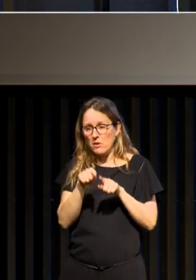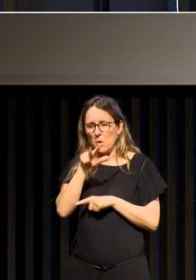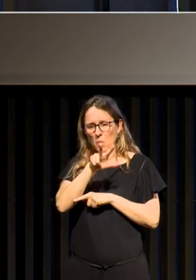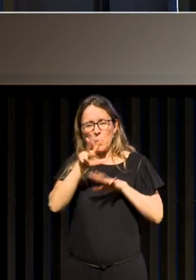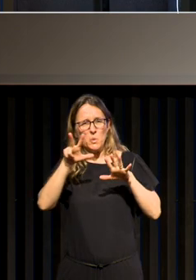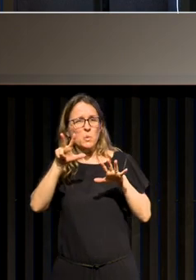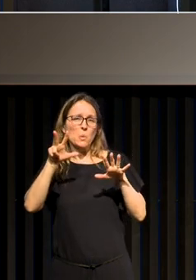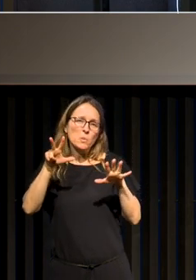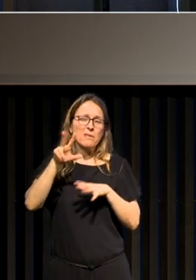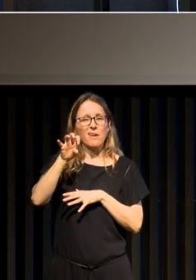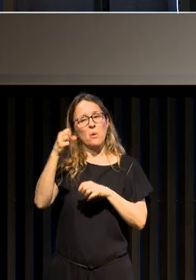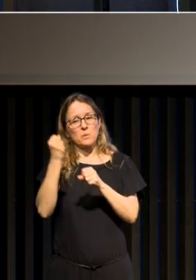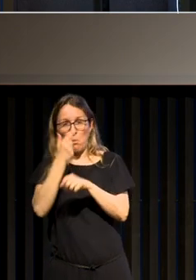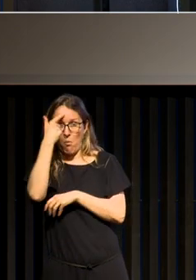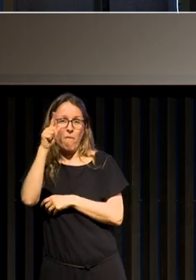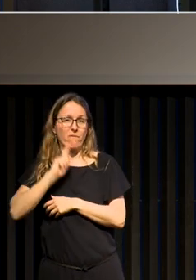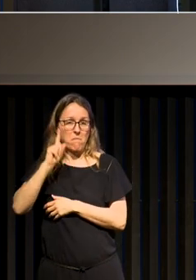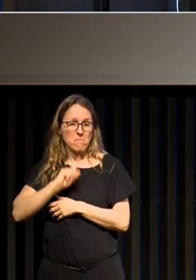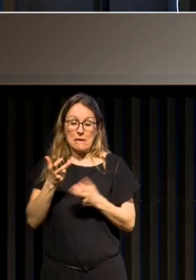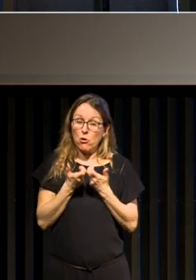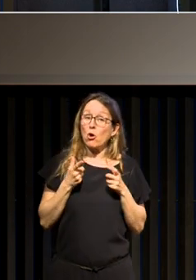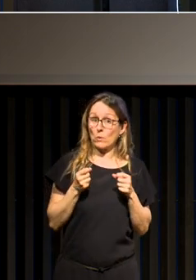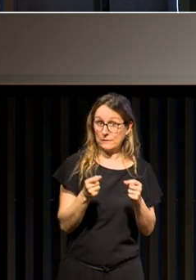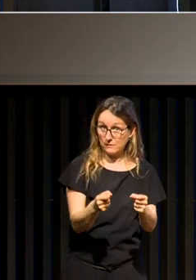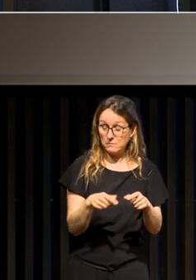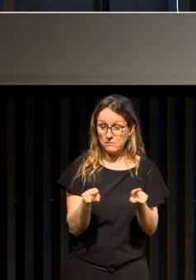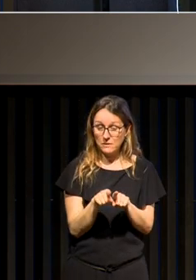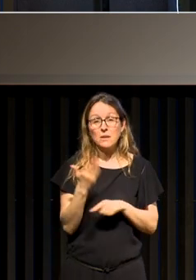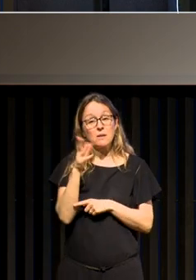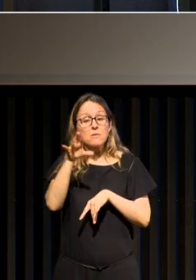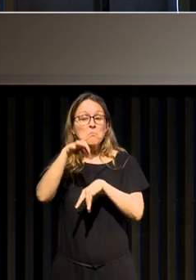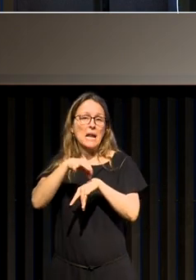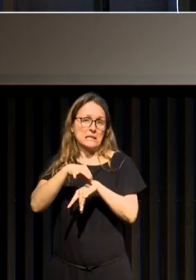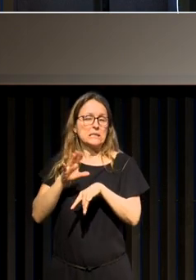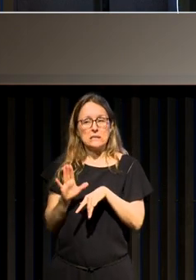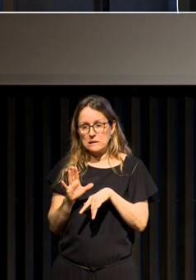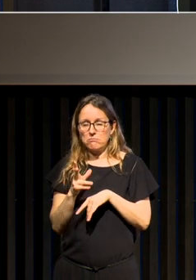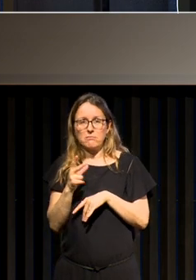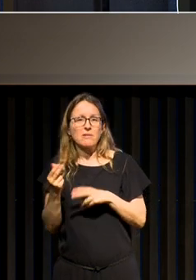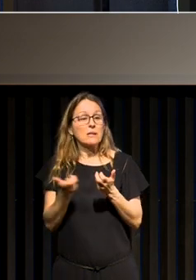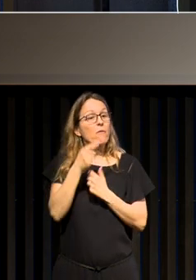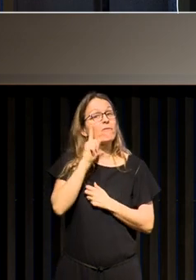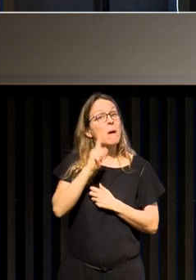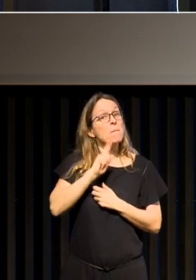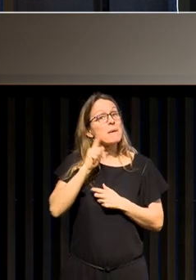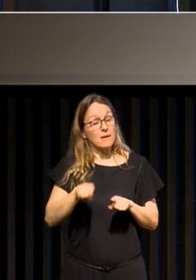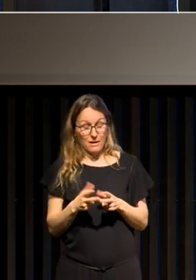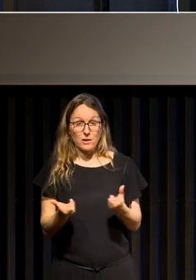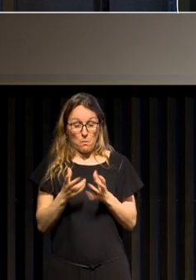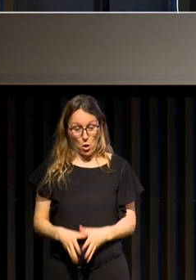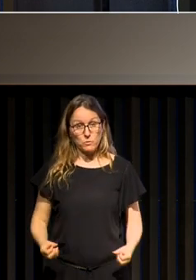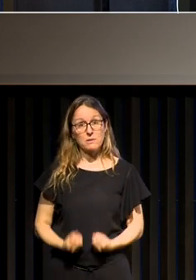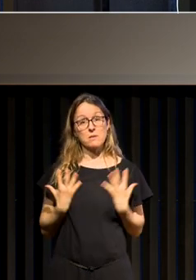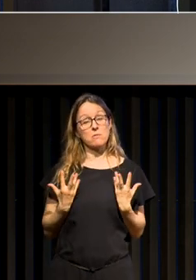femme en oncologie et aussi pour les pathologies bénignes, notamment chez la femme l'endométriose. Ça fait un